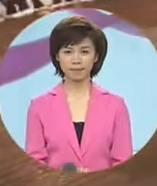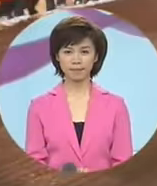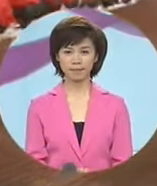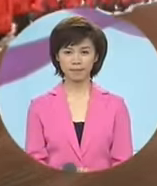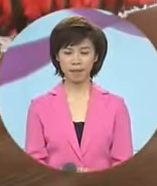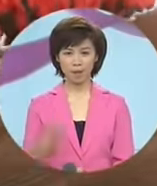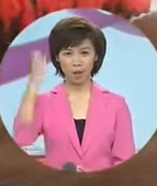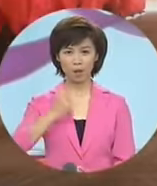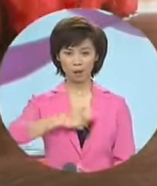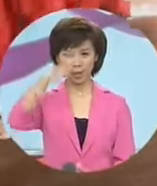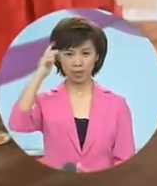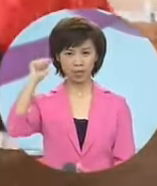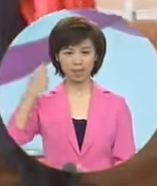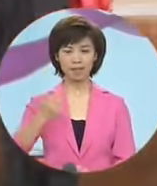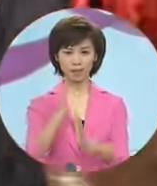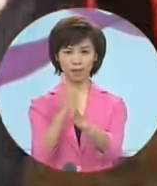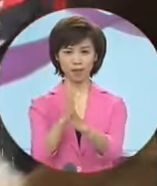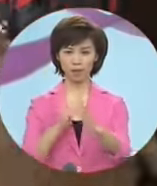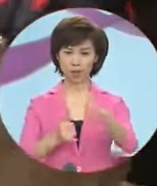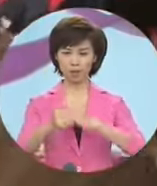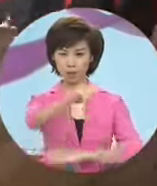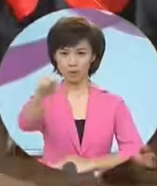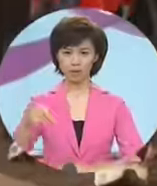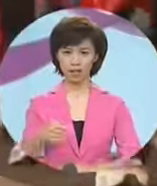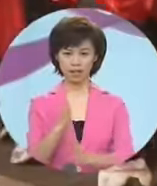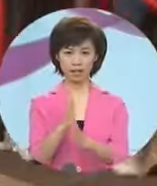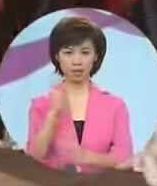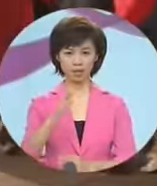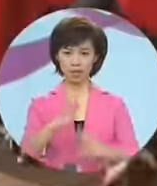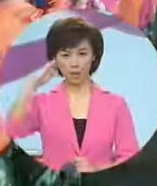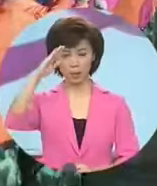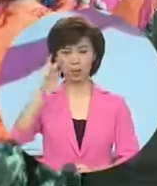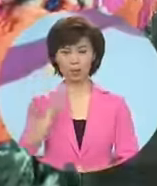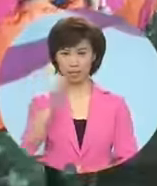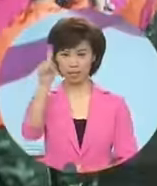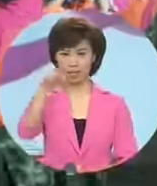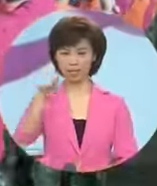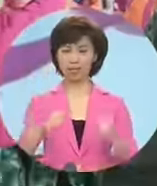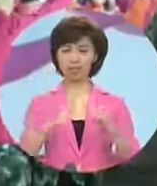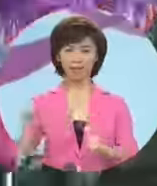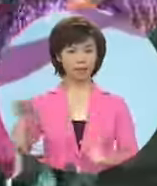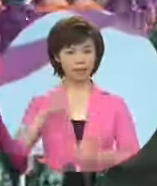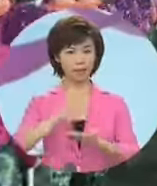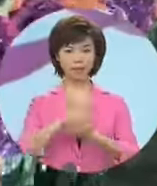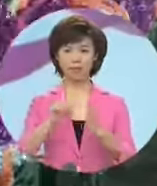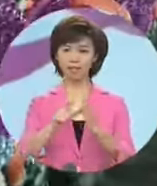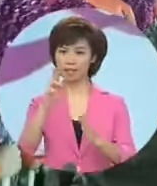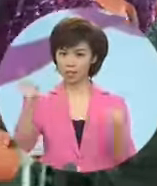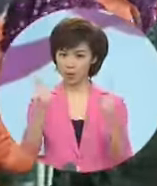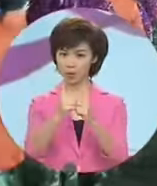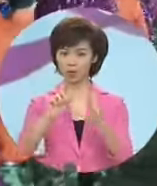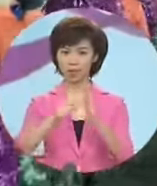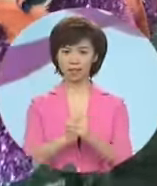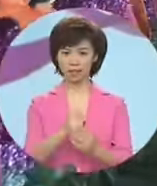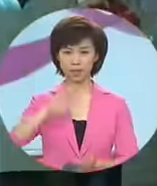毛泽东思想标语方阵呢，出场阵容是由清华大学大一的新生，尽管他们的训练时间是最短的，只有短短